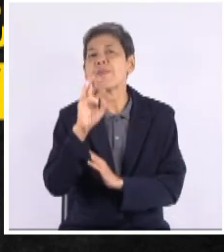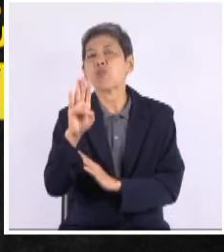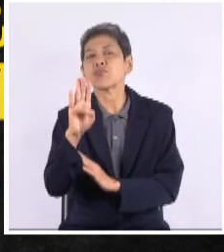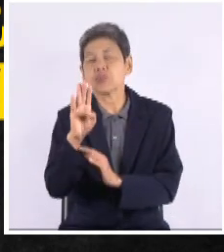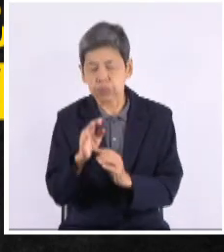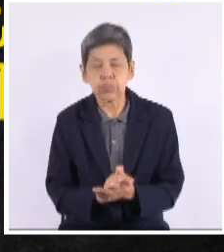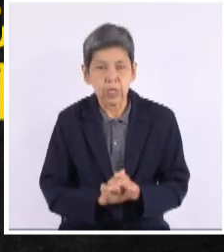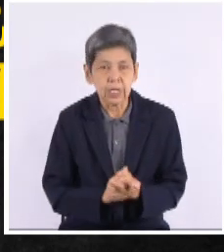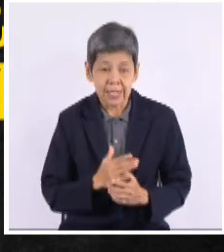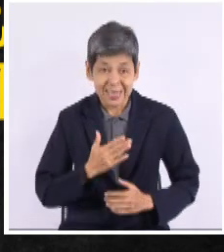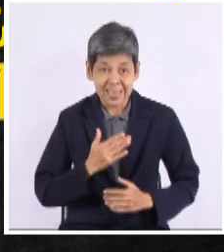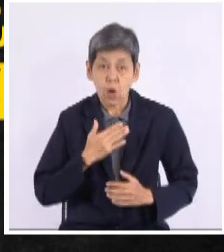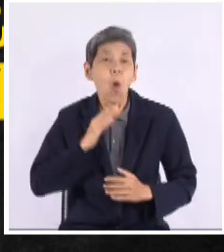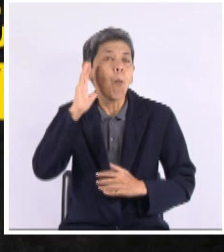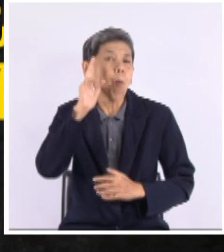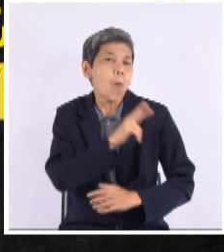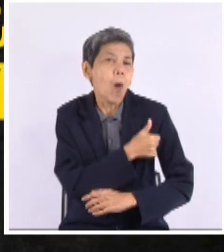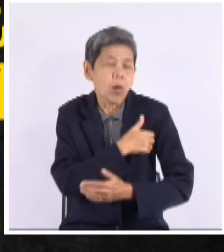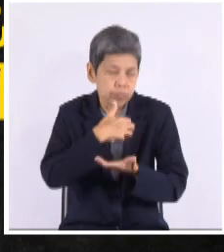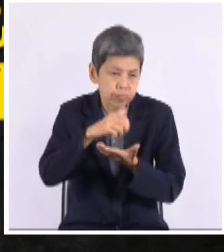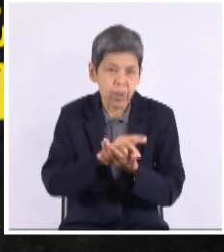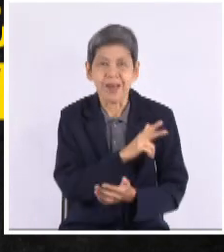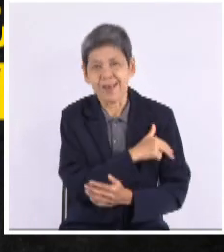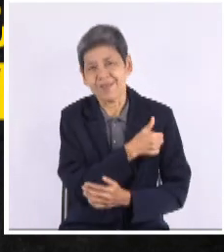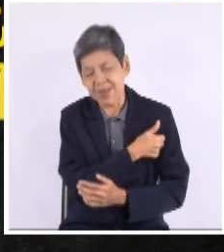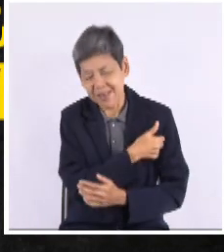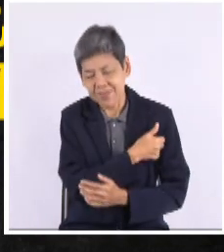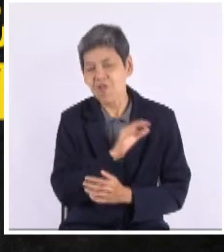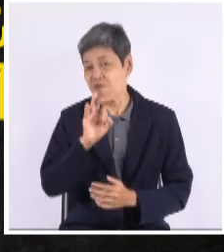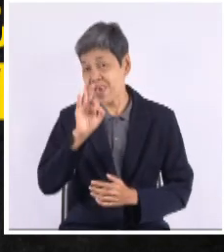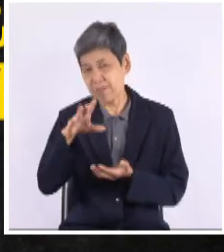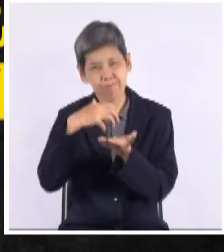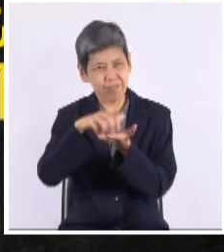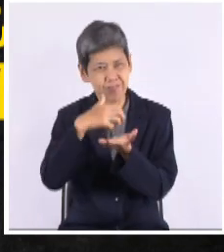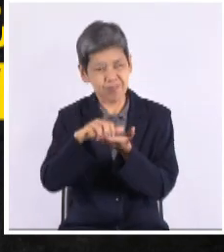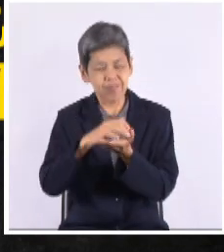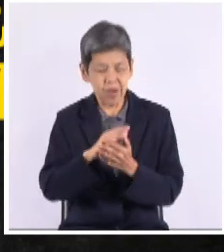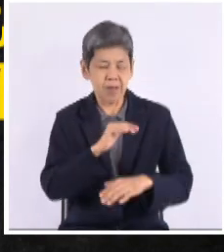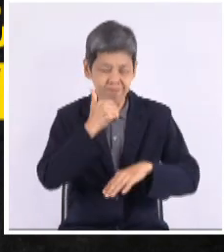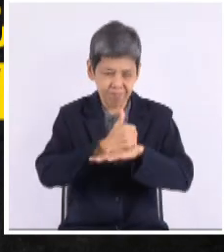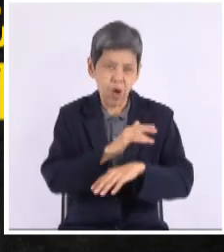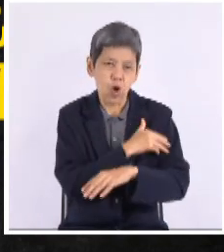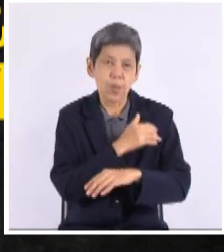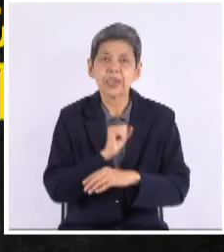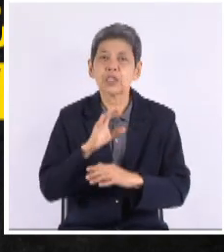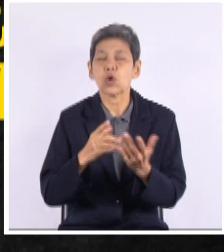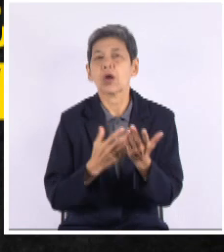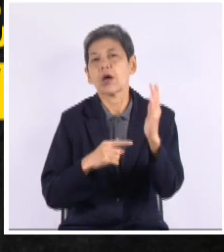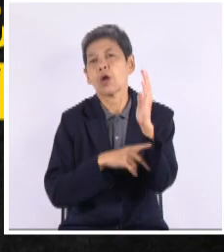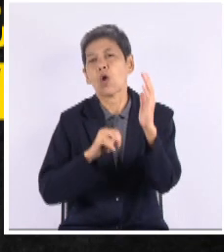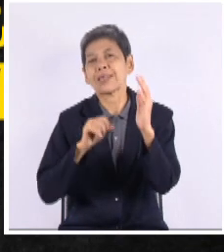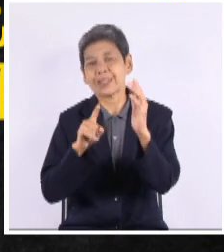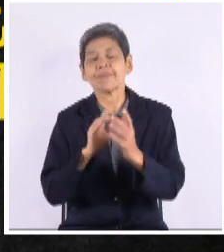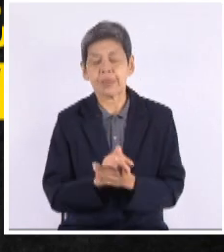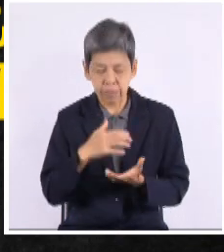นะคะส่วนตัวของคุณหมอนะคะนายแพทย์อารักษ์วงศ์วรชาติเพราะอะโรงพยาบาลสิชลจังหวัดนครศรีธรรมราช